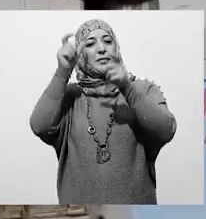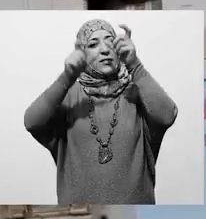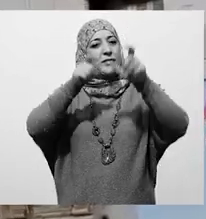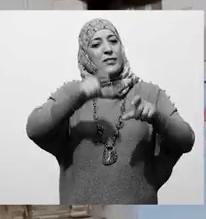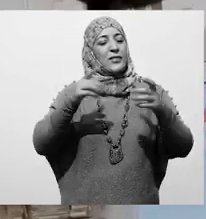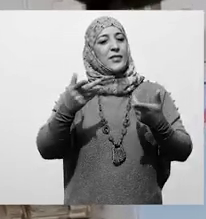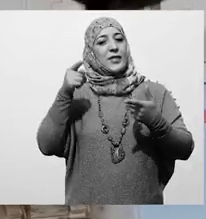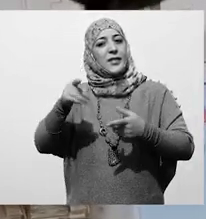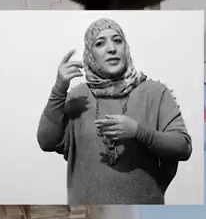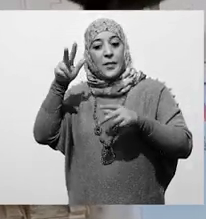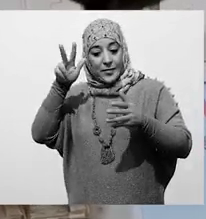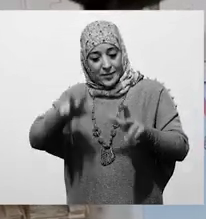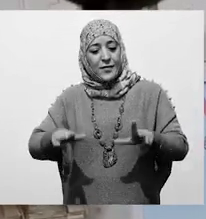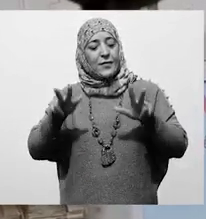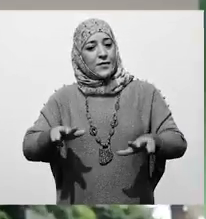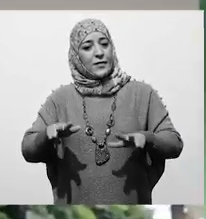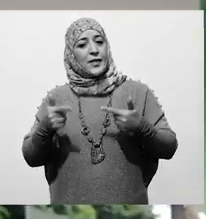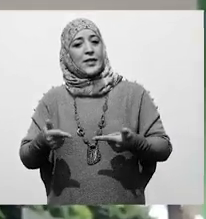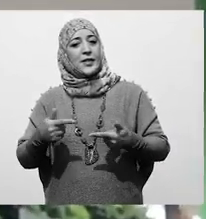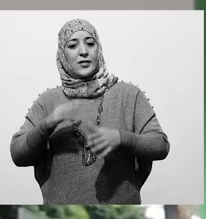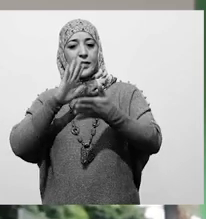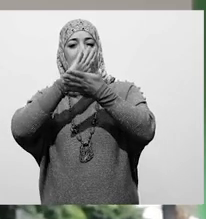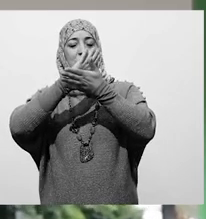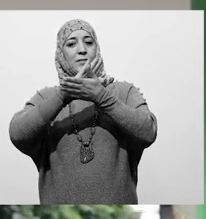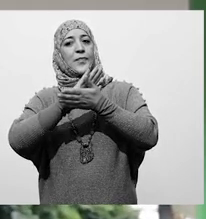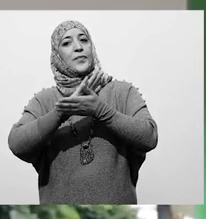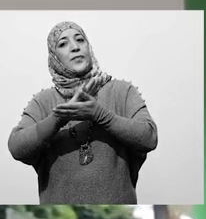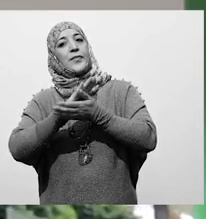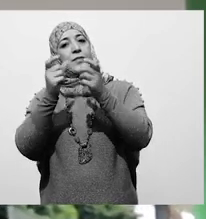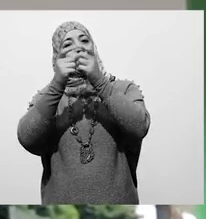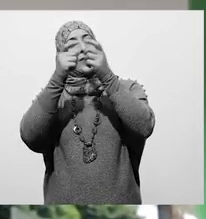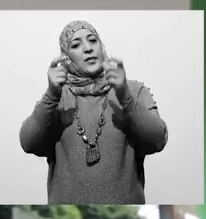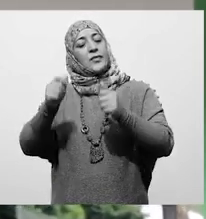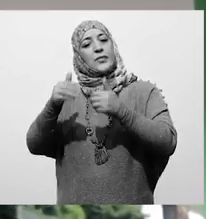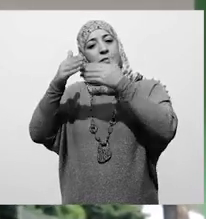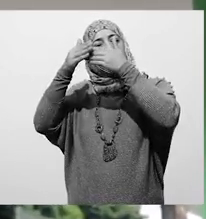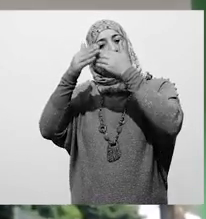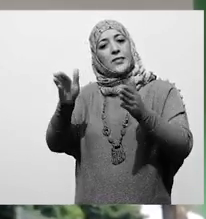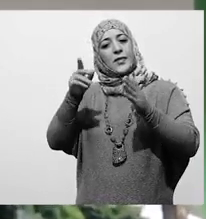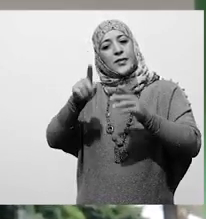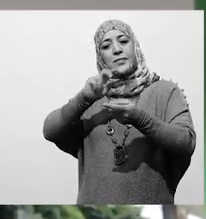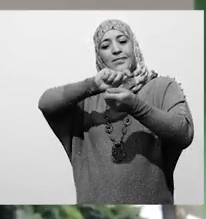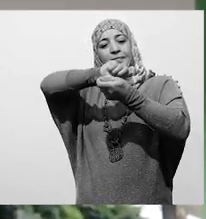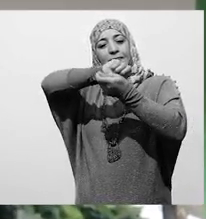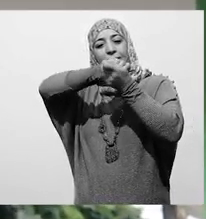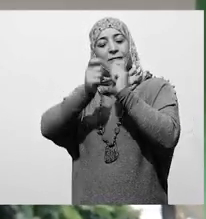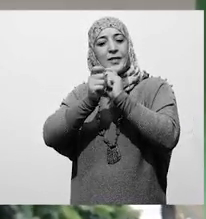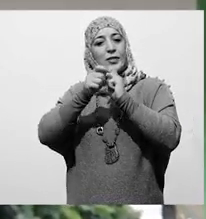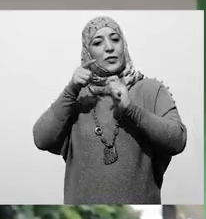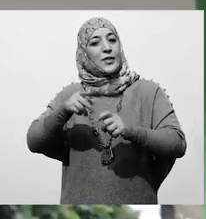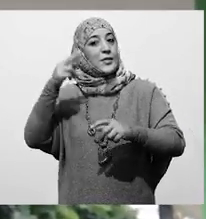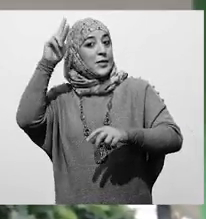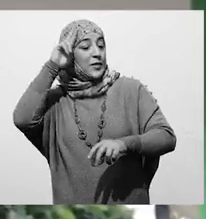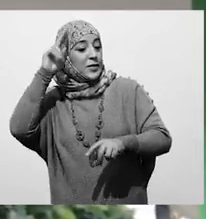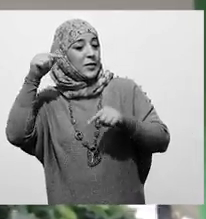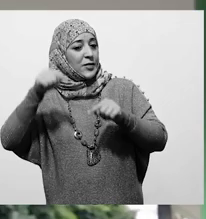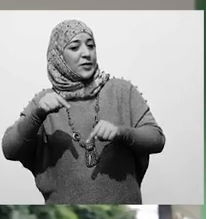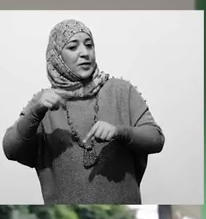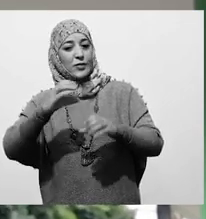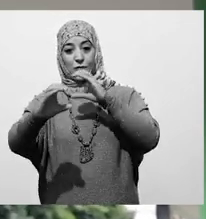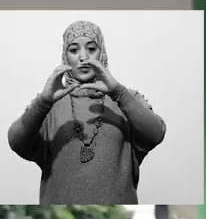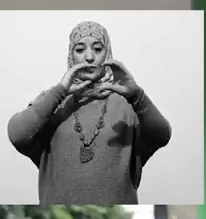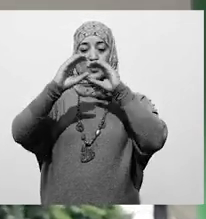c'est une réalité peu la société oeuvre toujours de la changer est ce pour cette raison qu'on